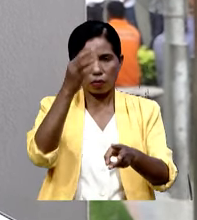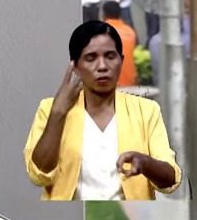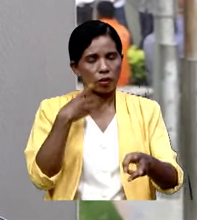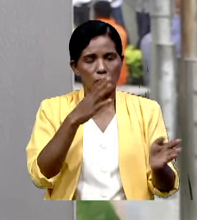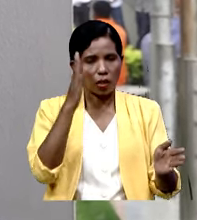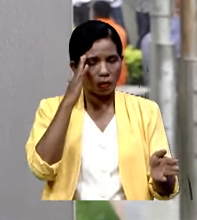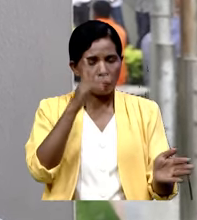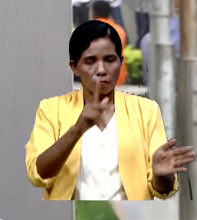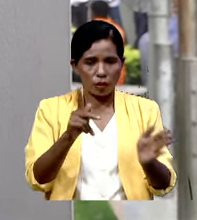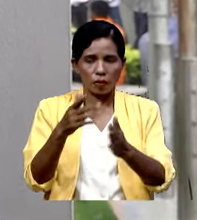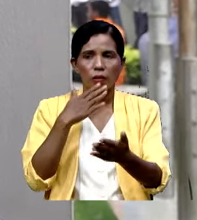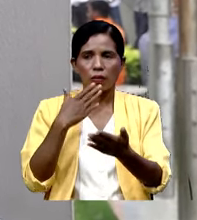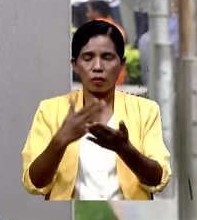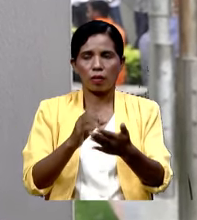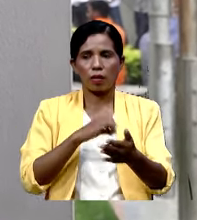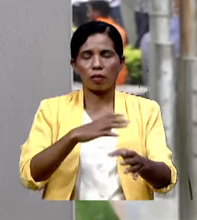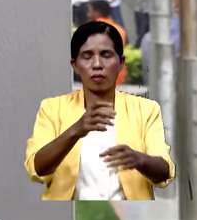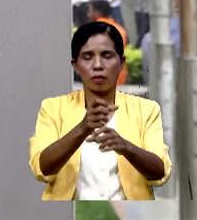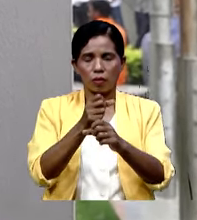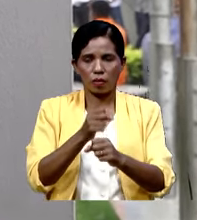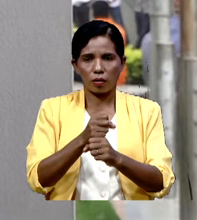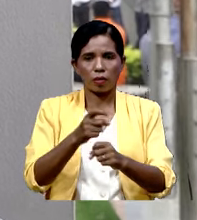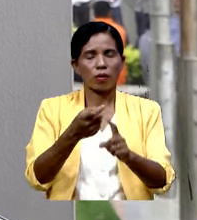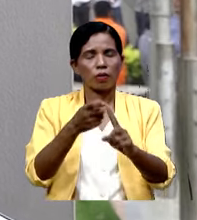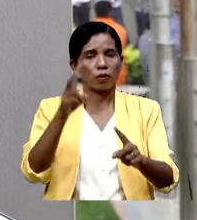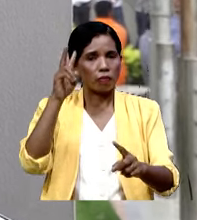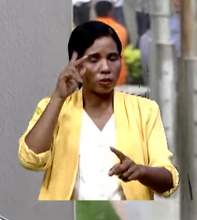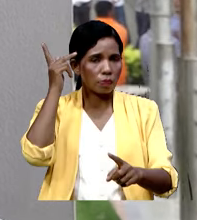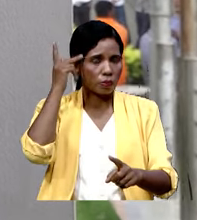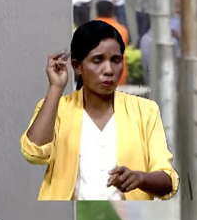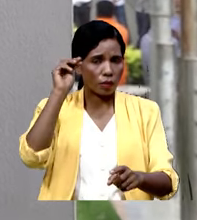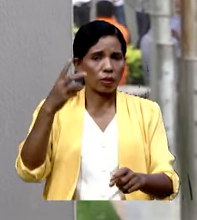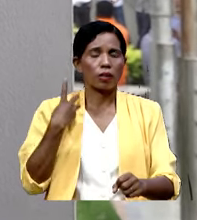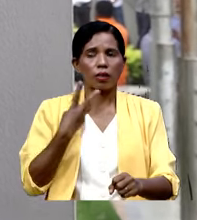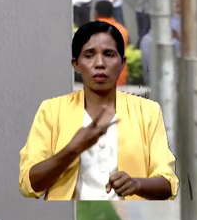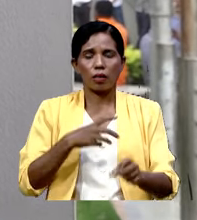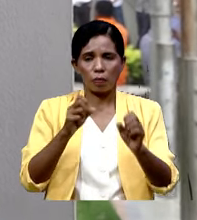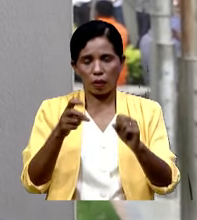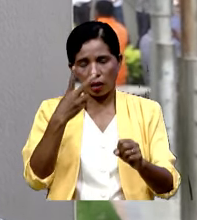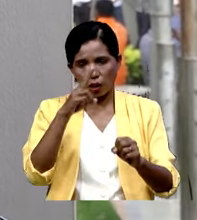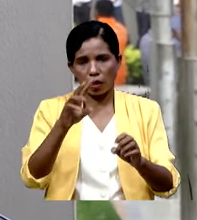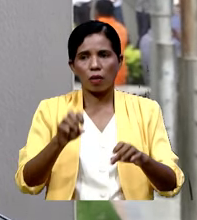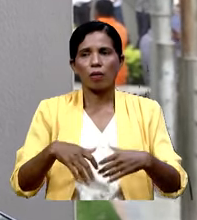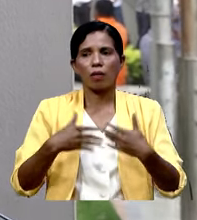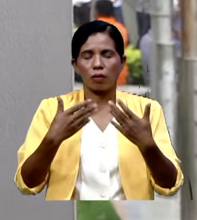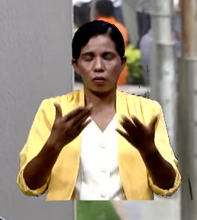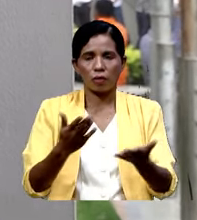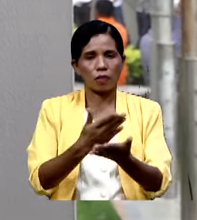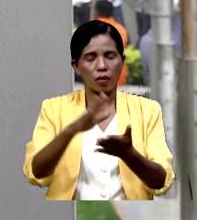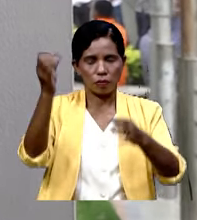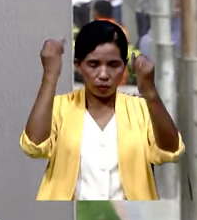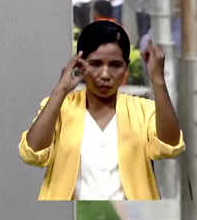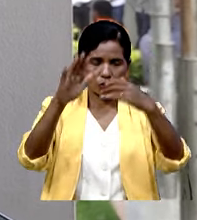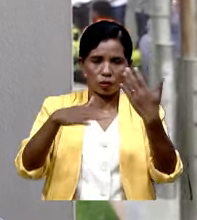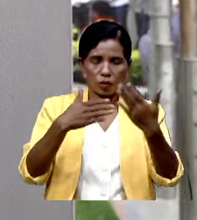kediak hau si menorientasan ho susu silen susu bis primeiro ministro kata ita si bele hare per oin sa atu bele digitaliza ho tu